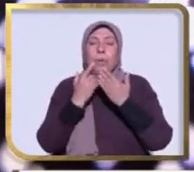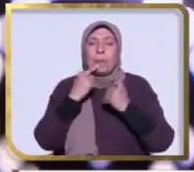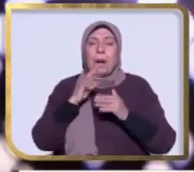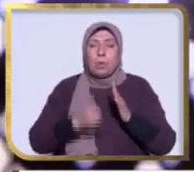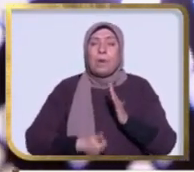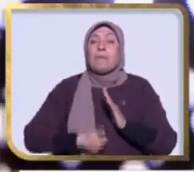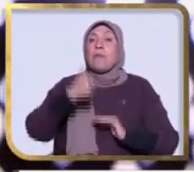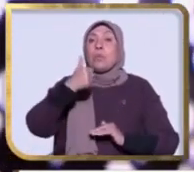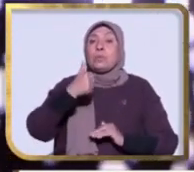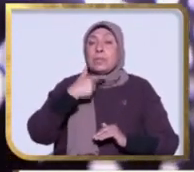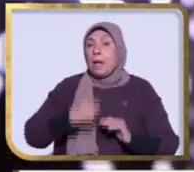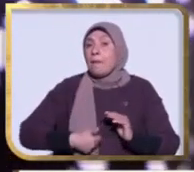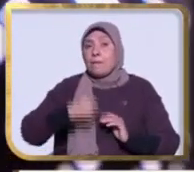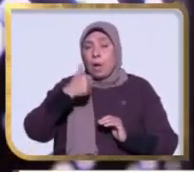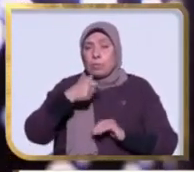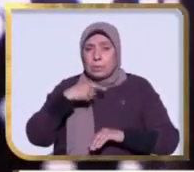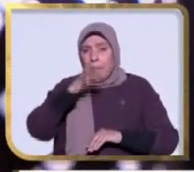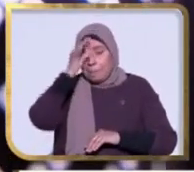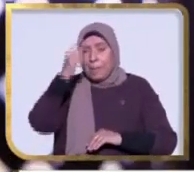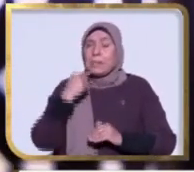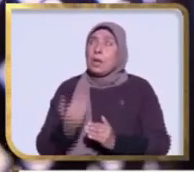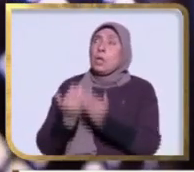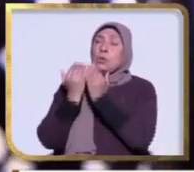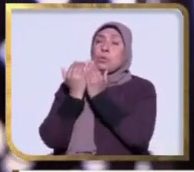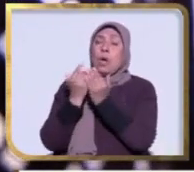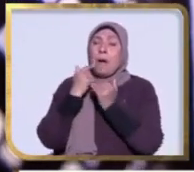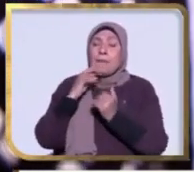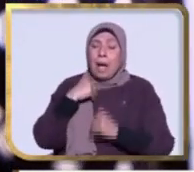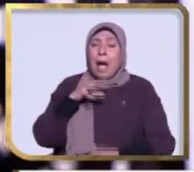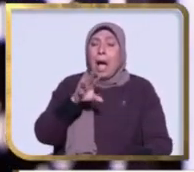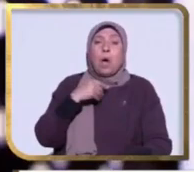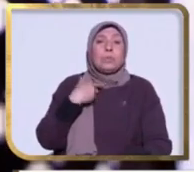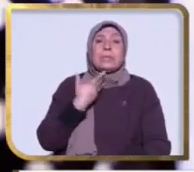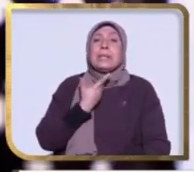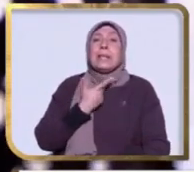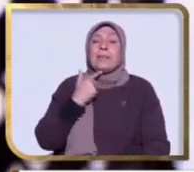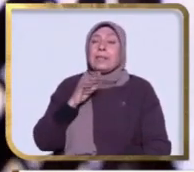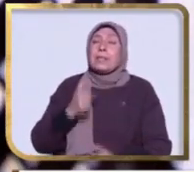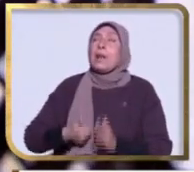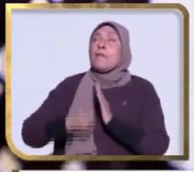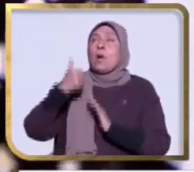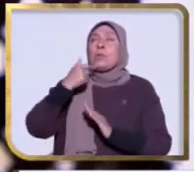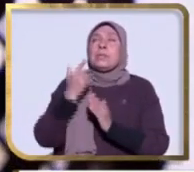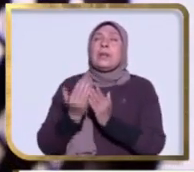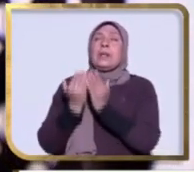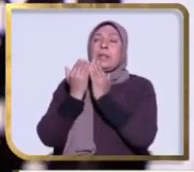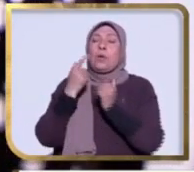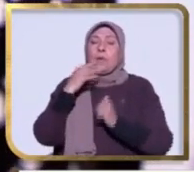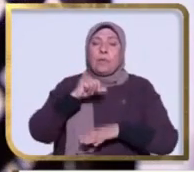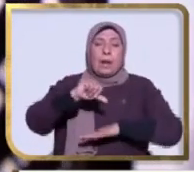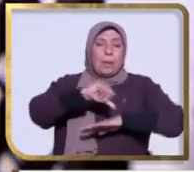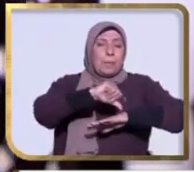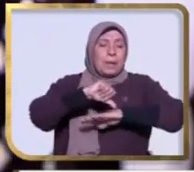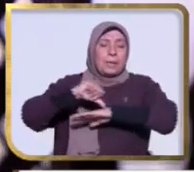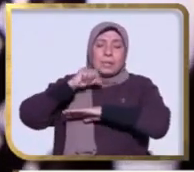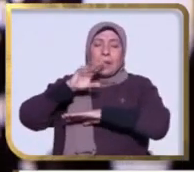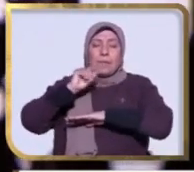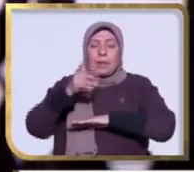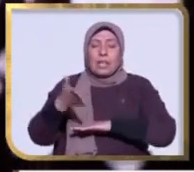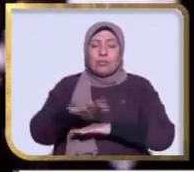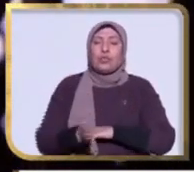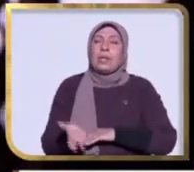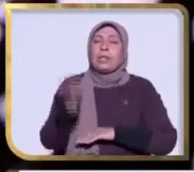القضاء، اللهم إنا نسألك الفوز عند القضاء، ومنازل الشهداء، وعيش